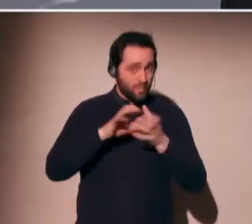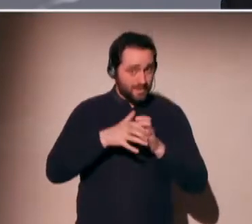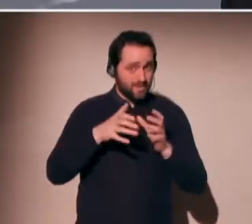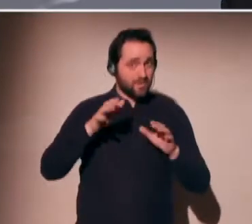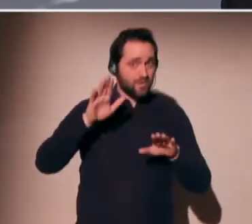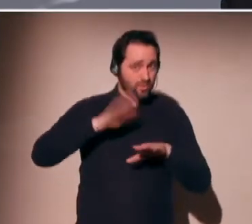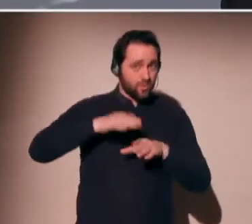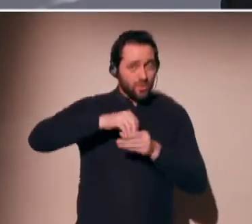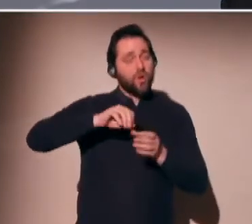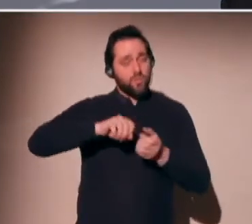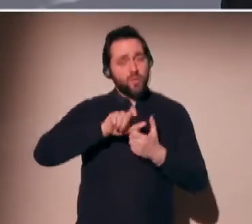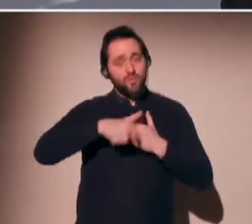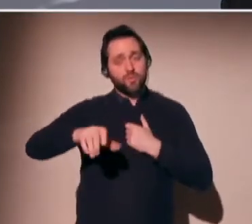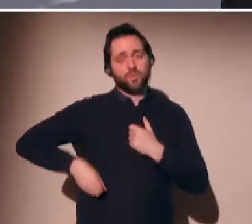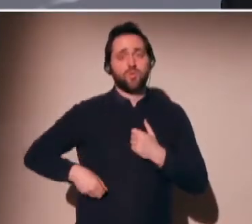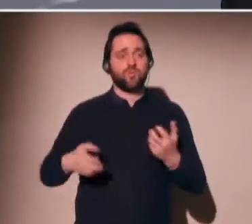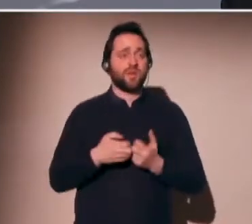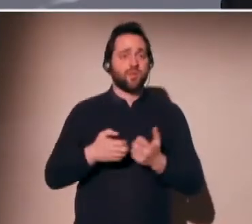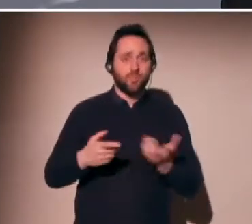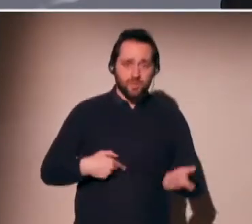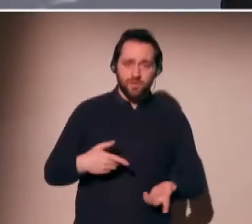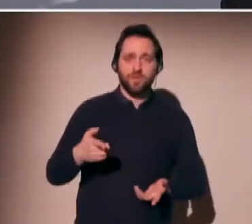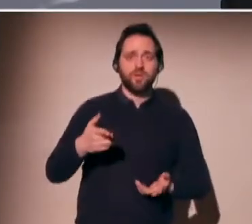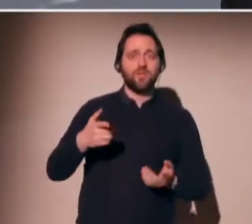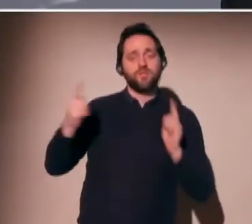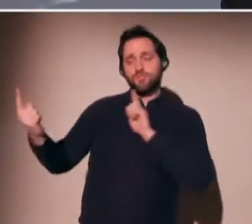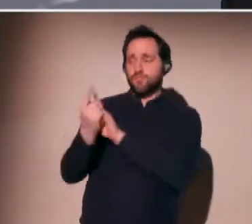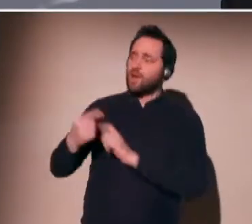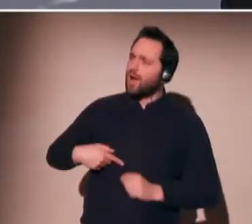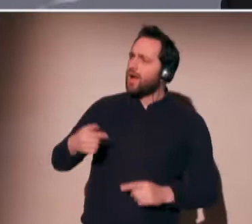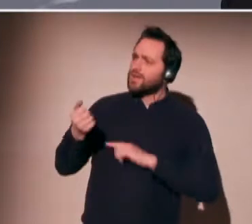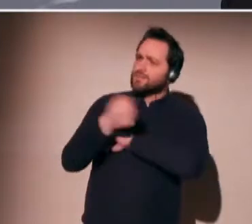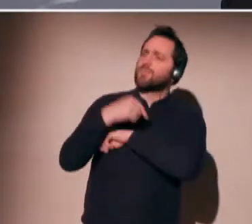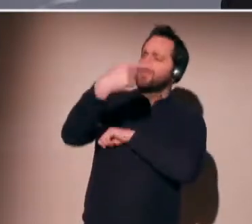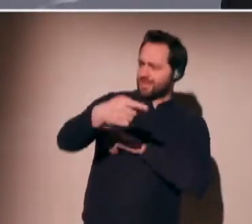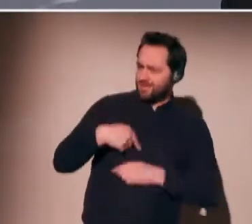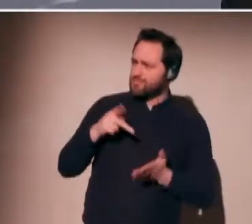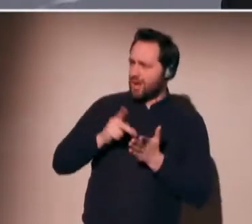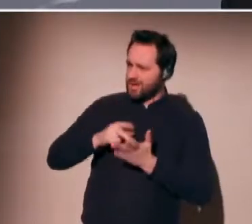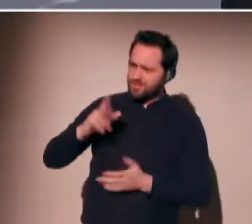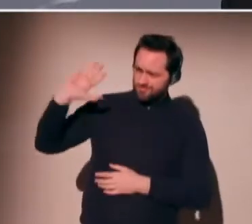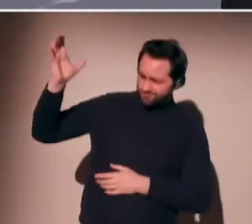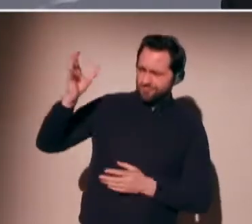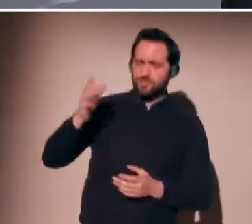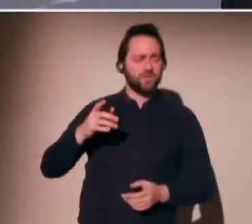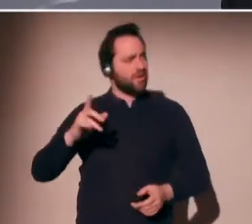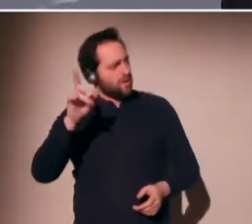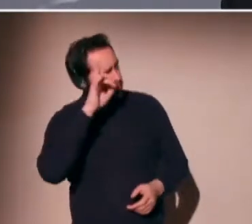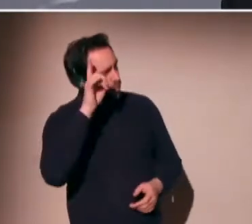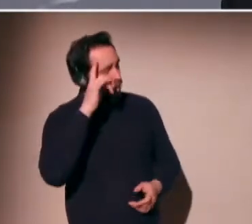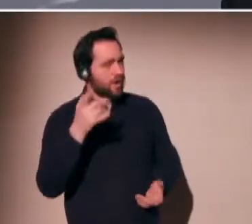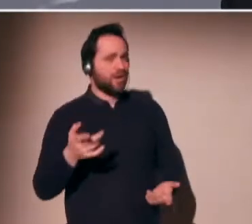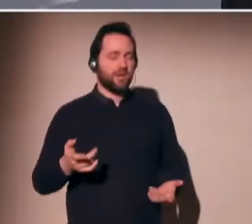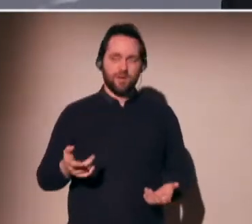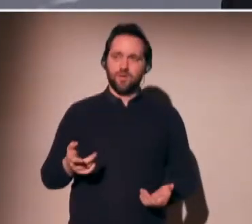demande pourquoi, il n'y a pas de réponse simple. C'est des milliards de variables qui vont interagir, et si vous essayez de réduire ça à une